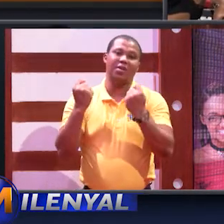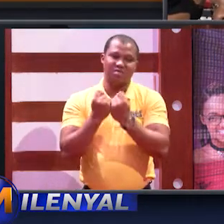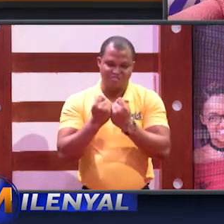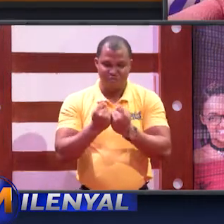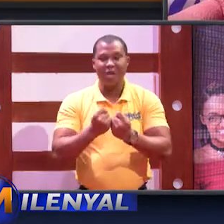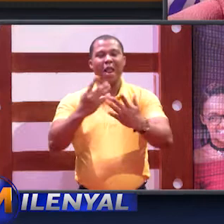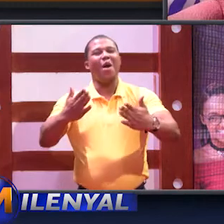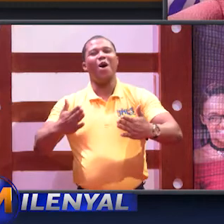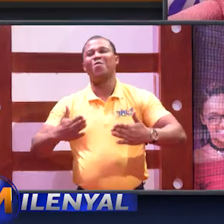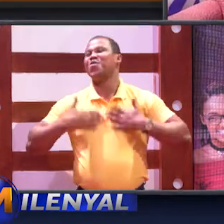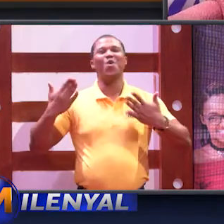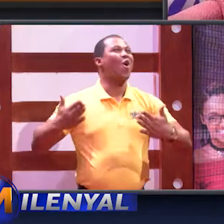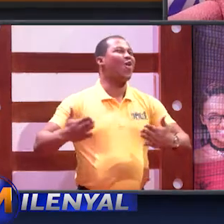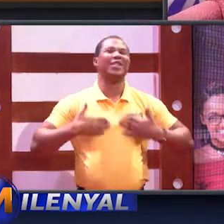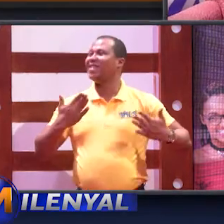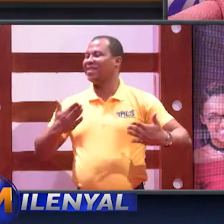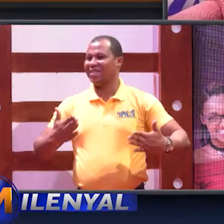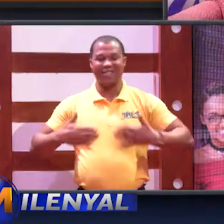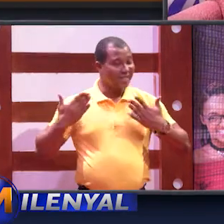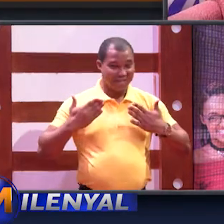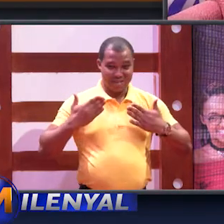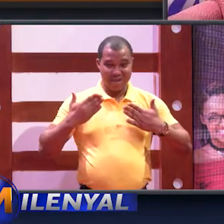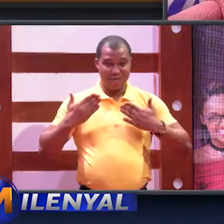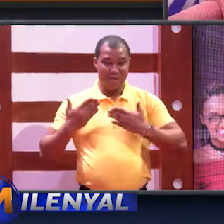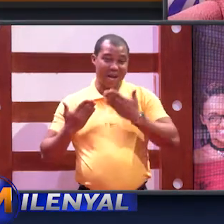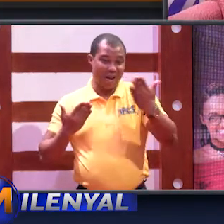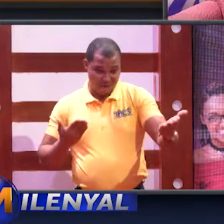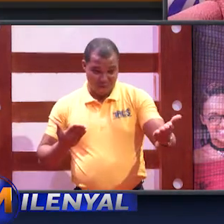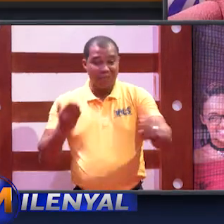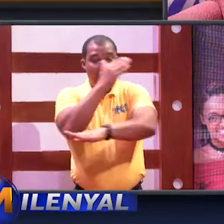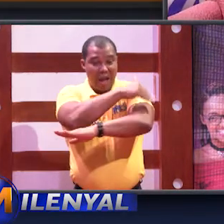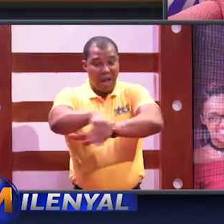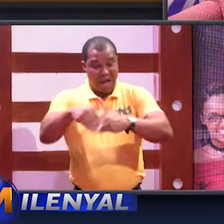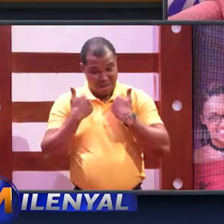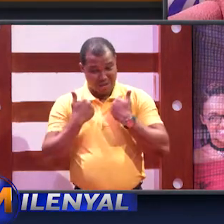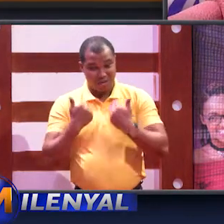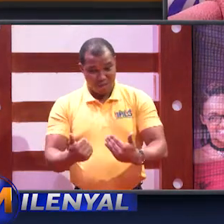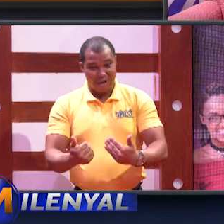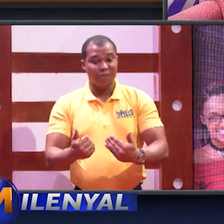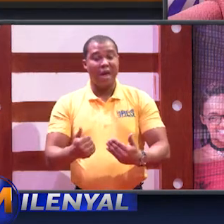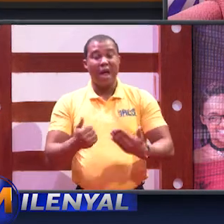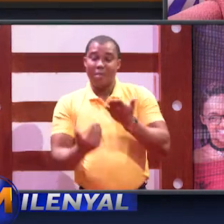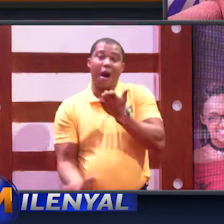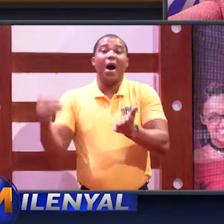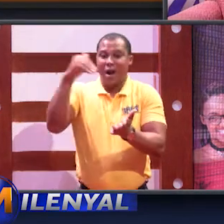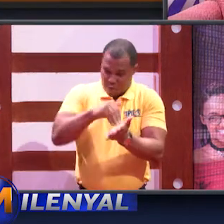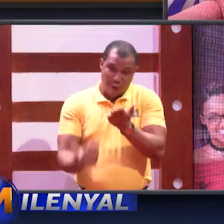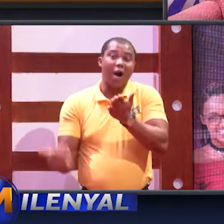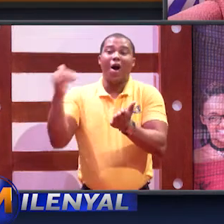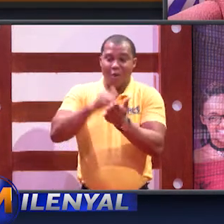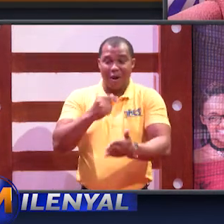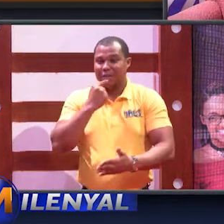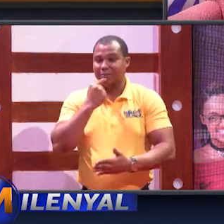un plaisir pour te avec à soir. Fini le pas comprendre parce que m'a redit, m'a réinsisté sur